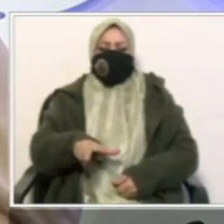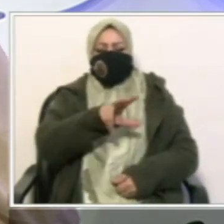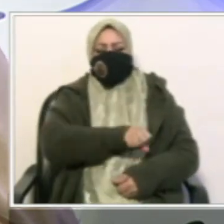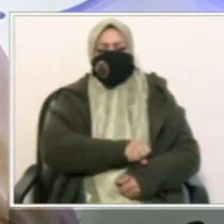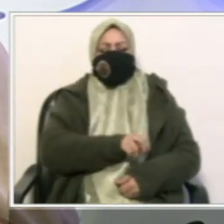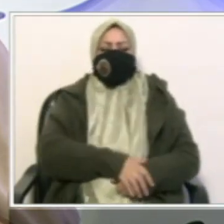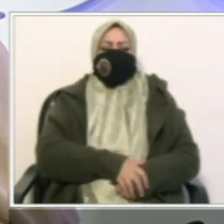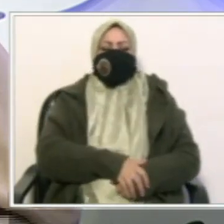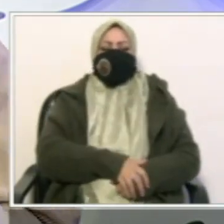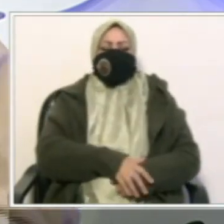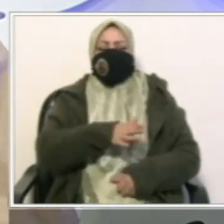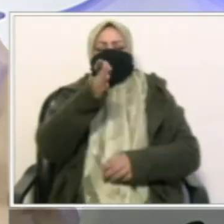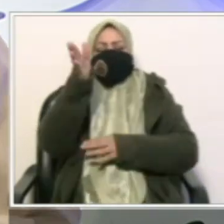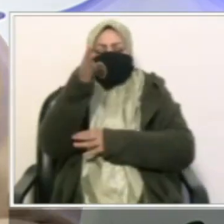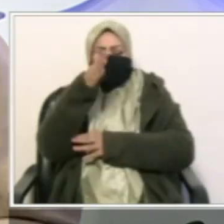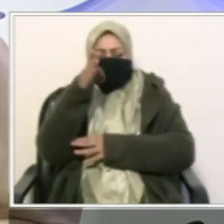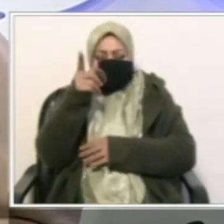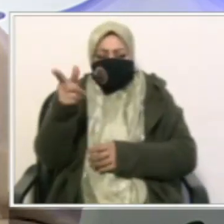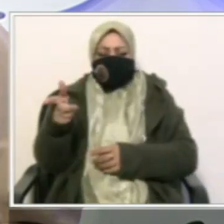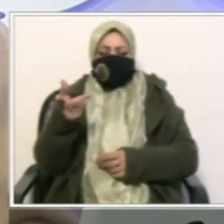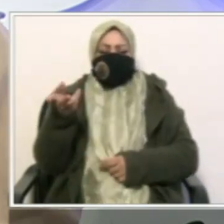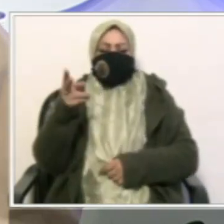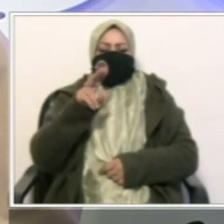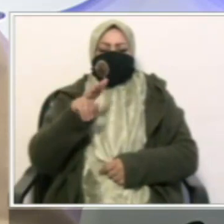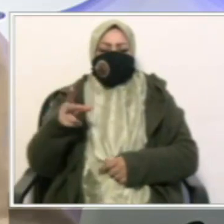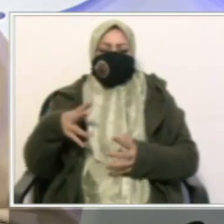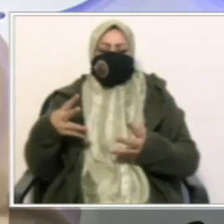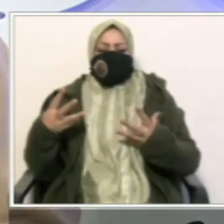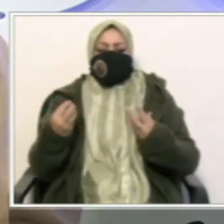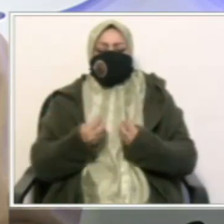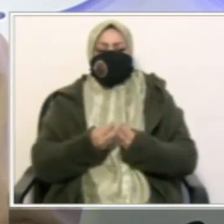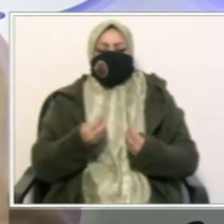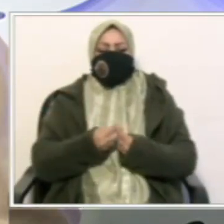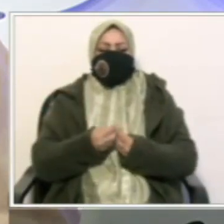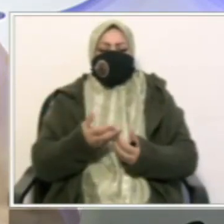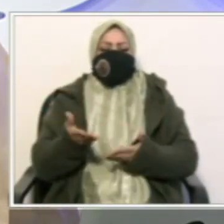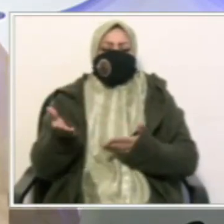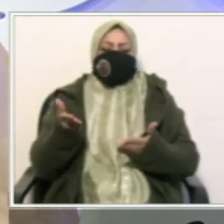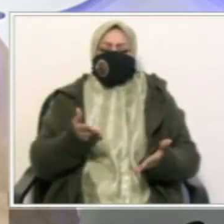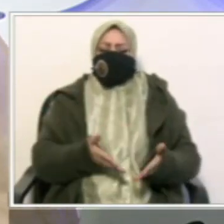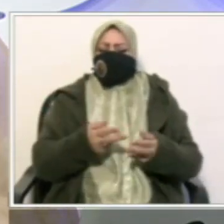والتعايش معهم، هذا هو يعني يعينهم، هذا الذي يعينهم.